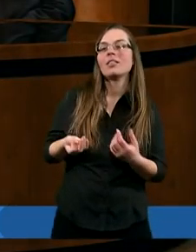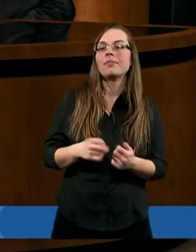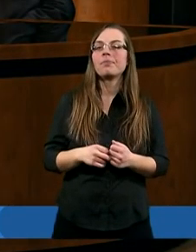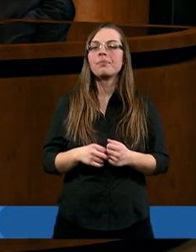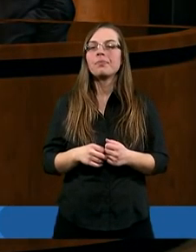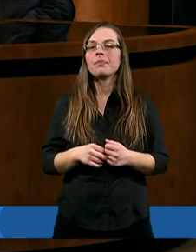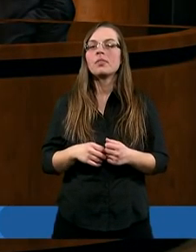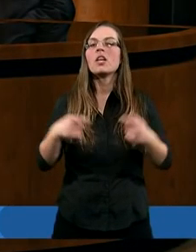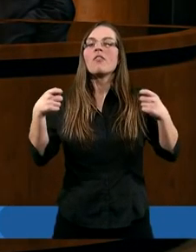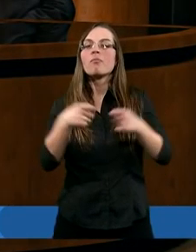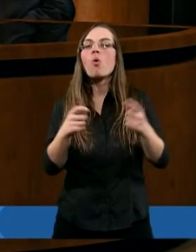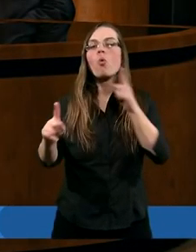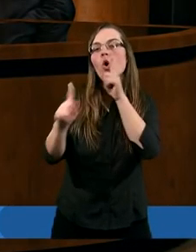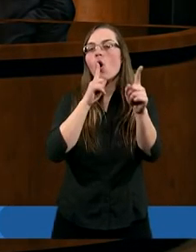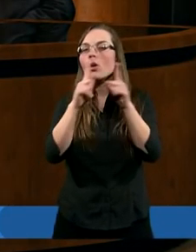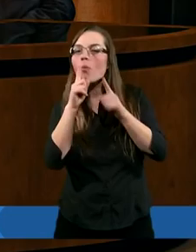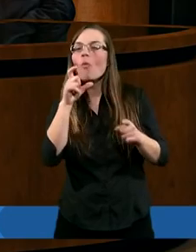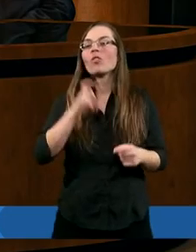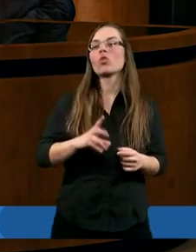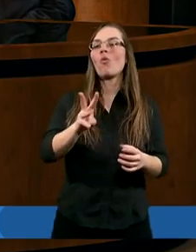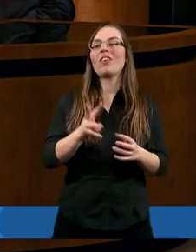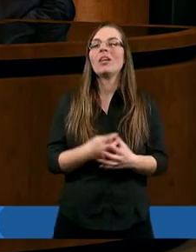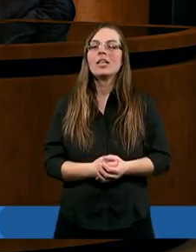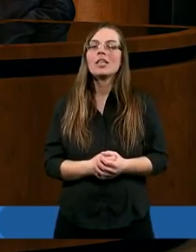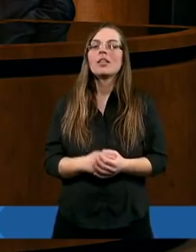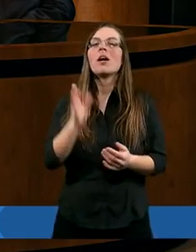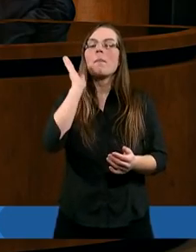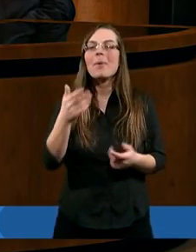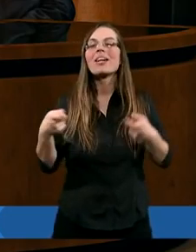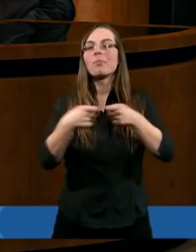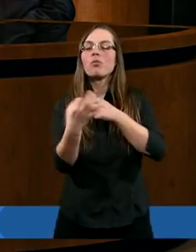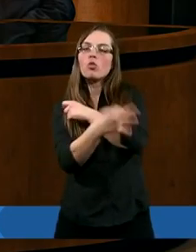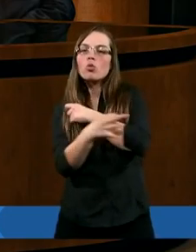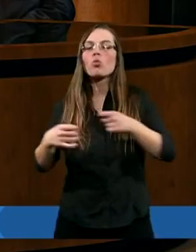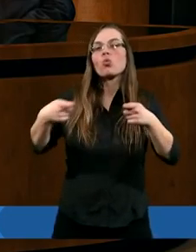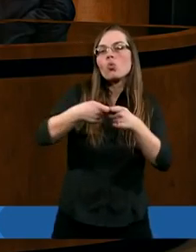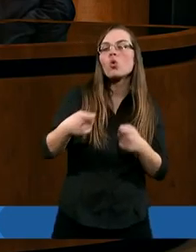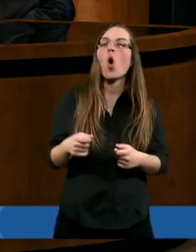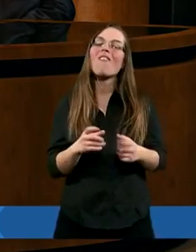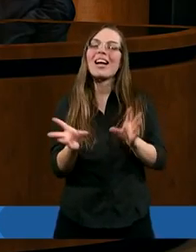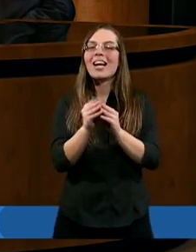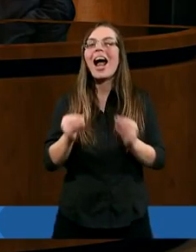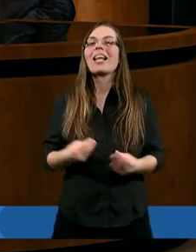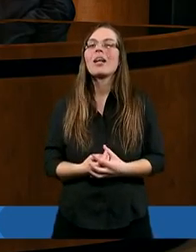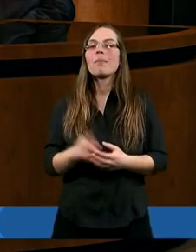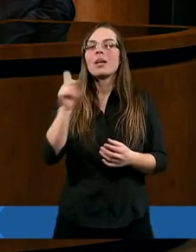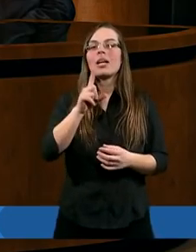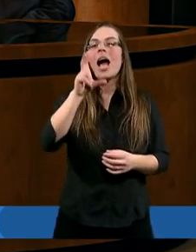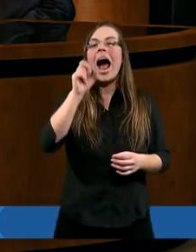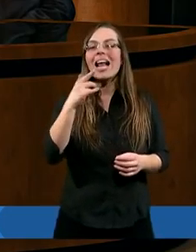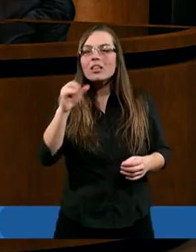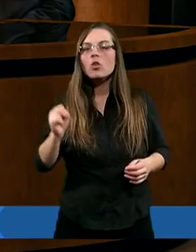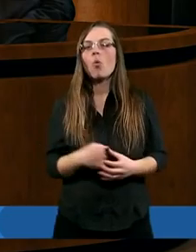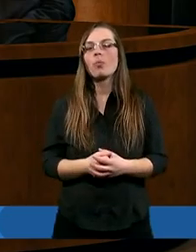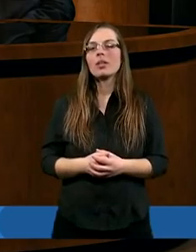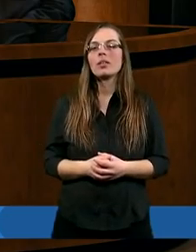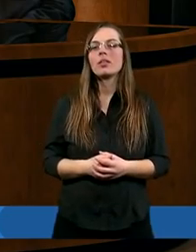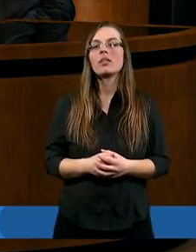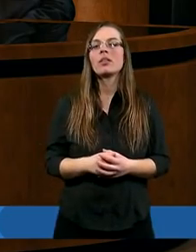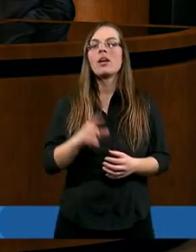współrozmówców. Będziemy studiować razem z Halinką,